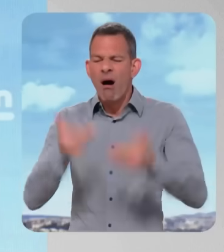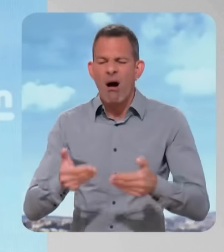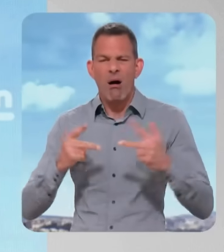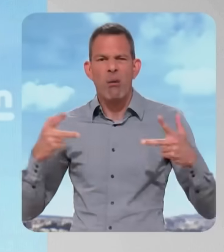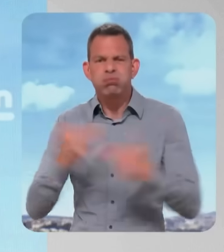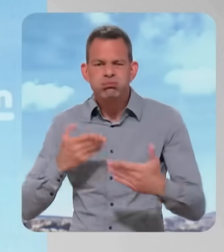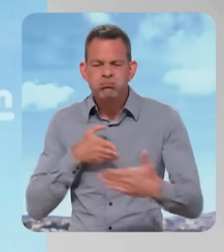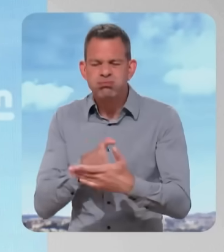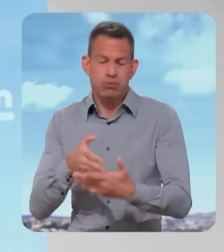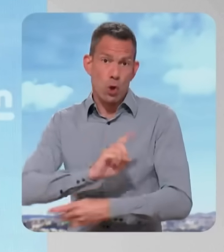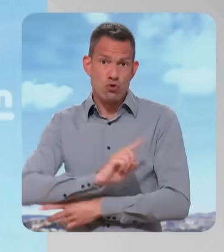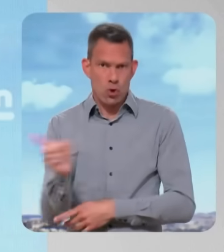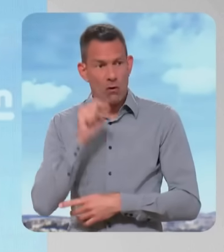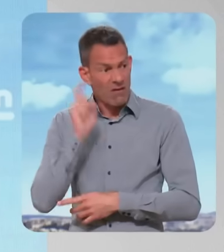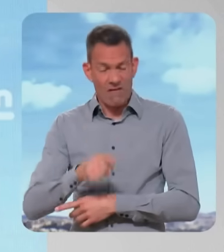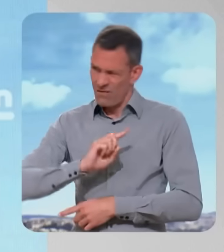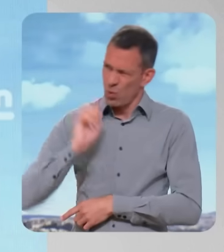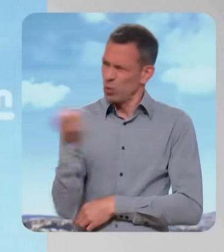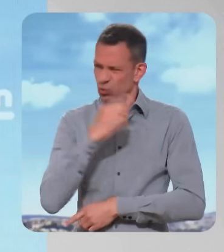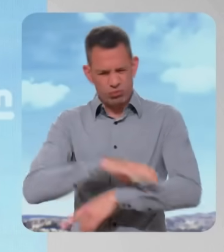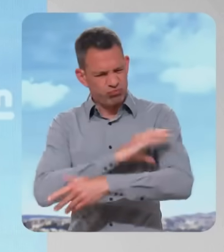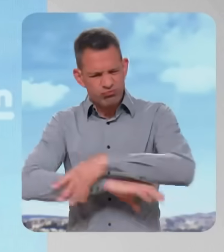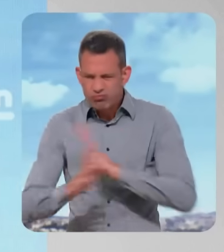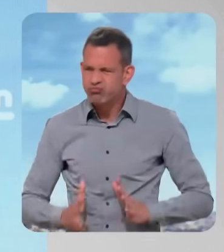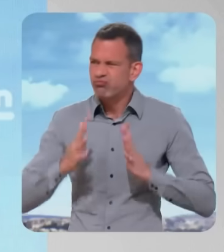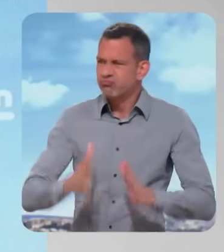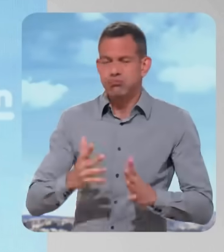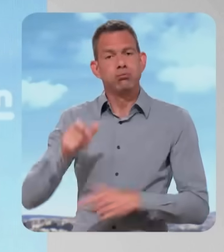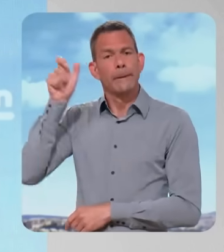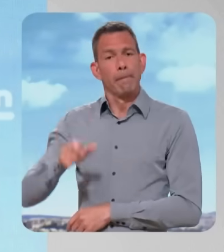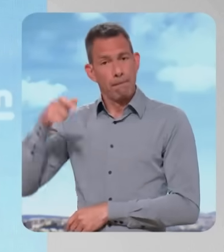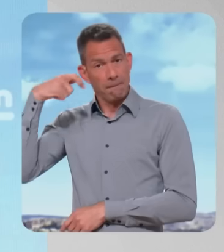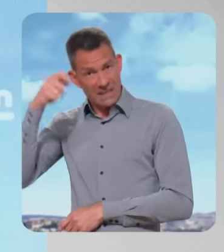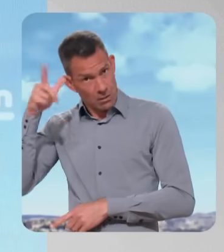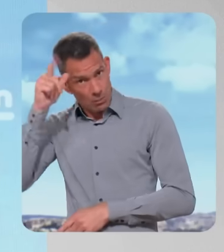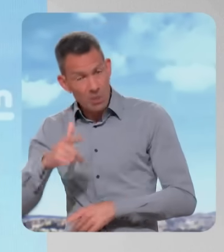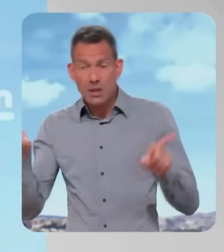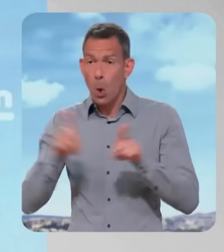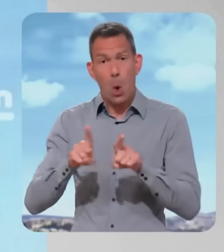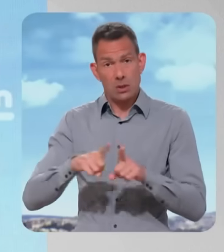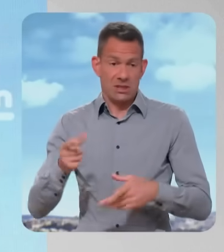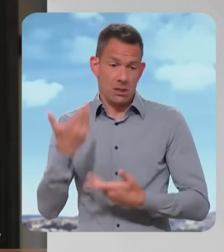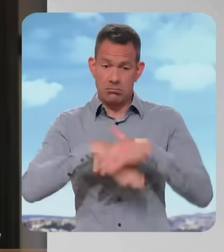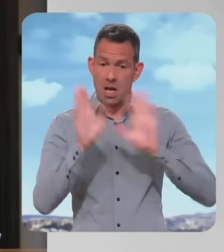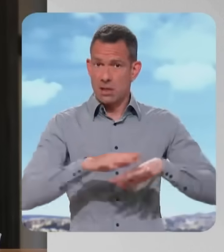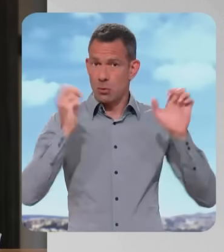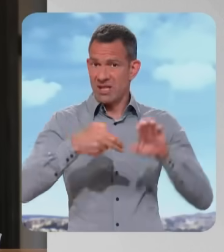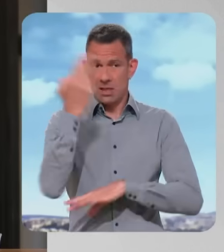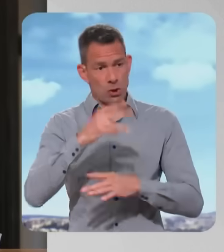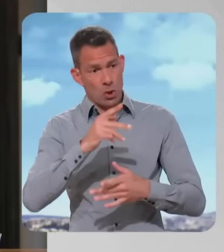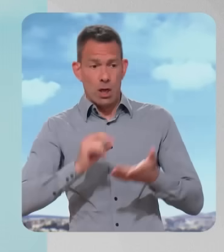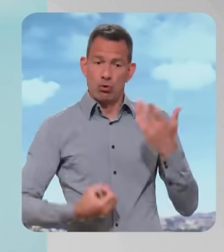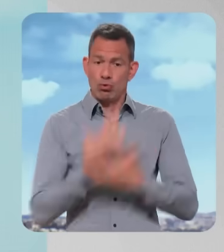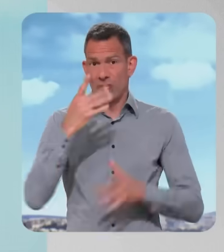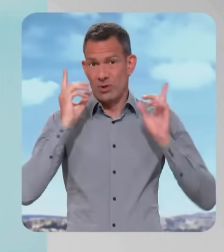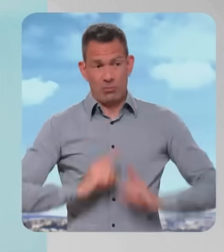faut qu'on y mette tous notre énergie le président de la République et chacun qui a été élu hier à l'Assemblée nationale qui pas l'air très content